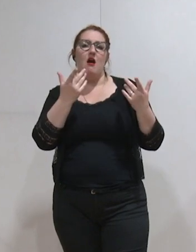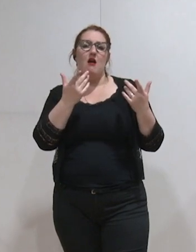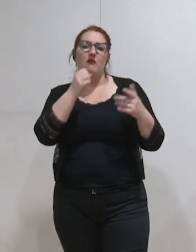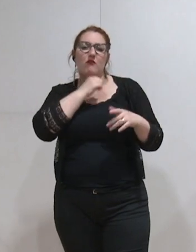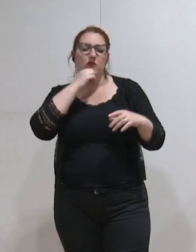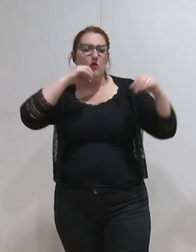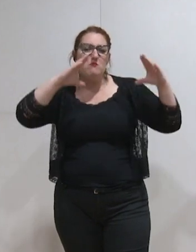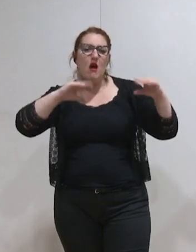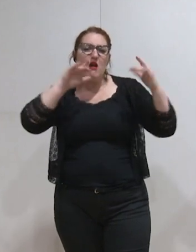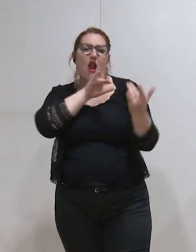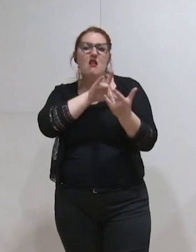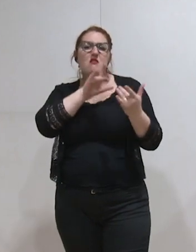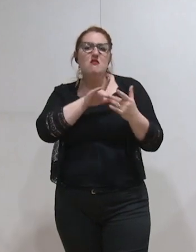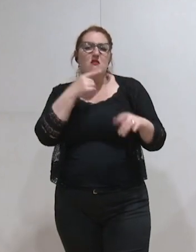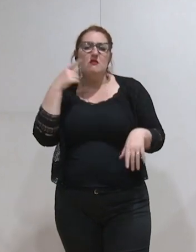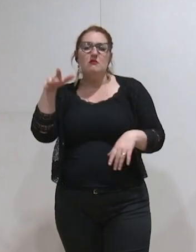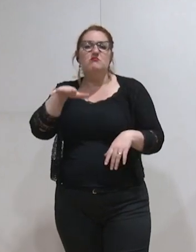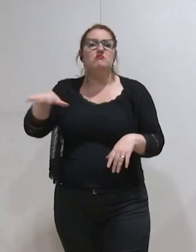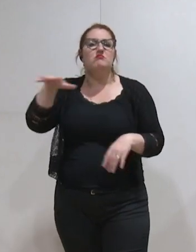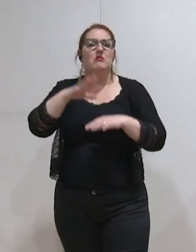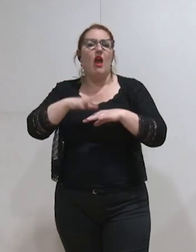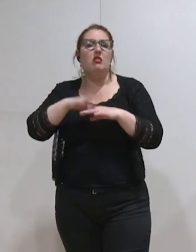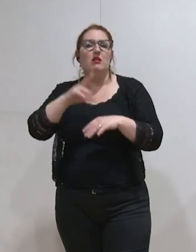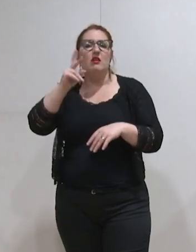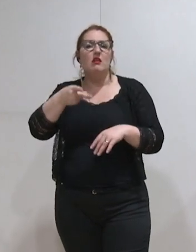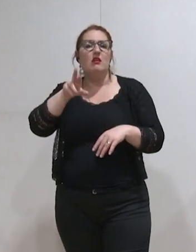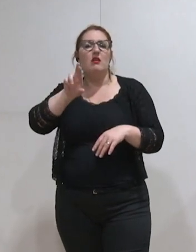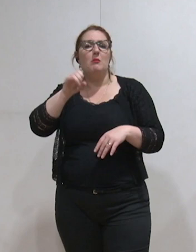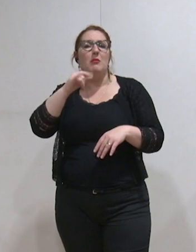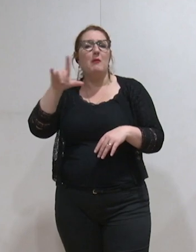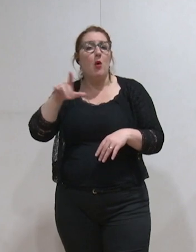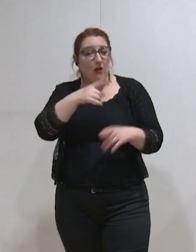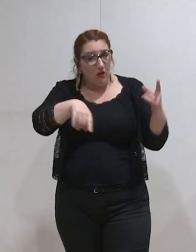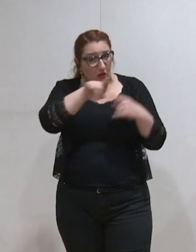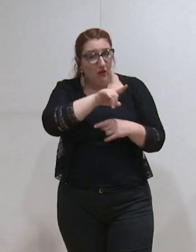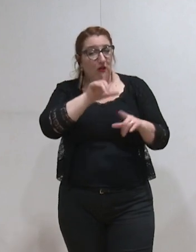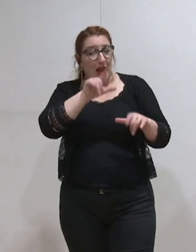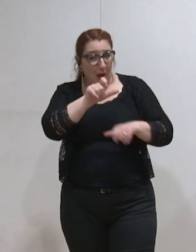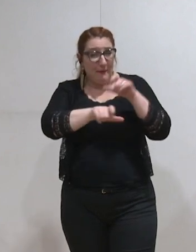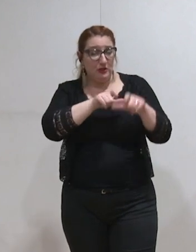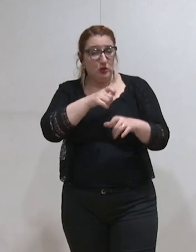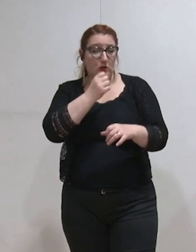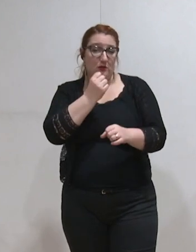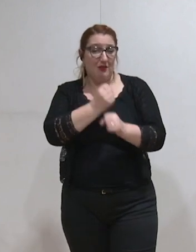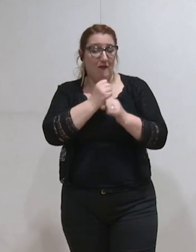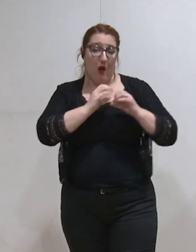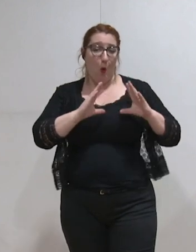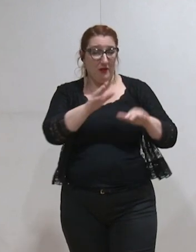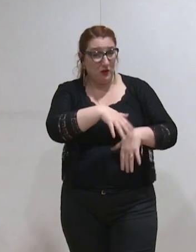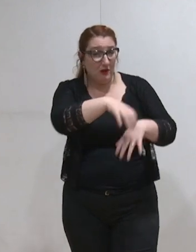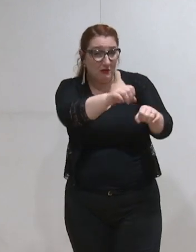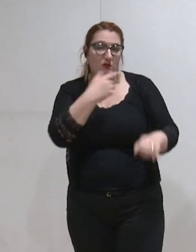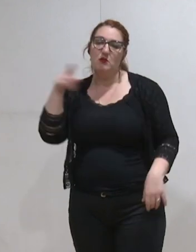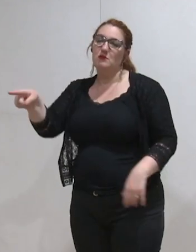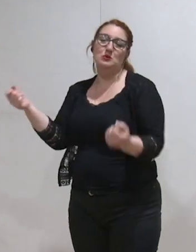vite hein donc non mais attendez il y a c'est c'est les services de terrain dont on a besoin on a